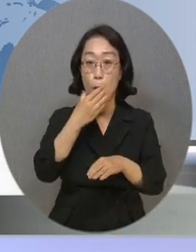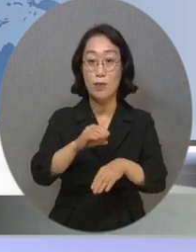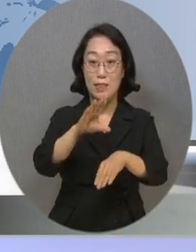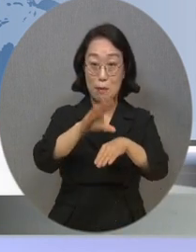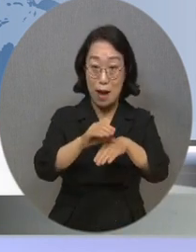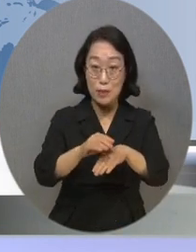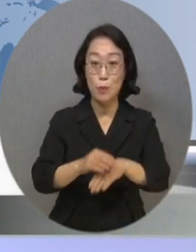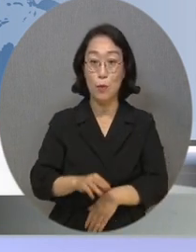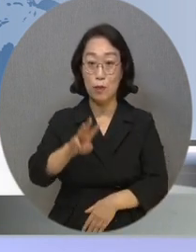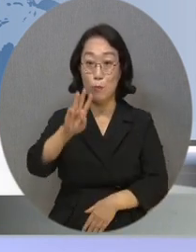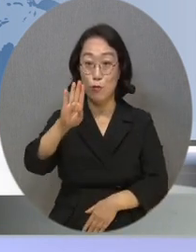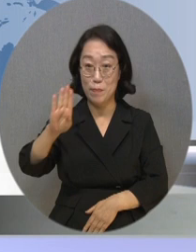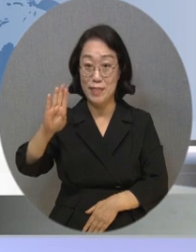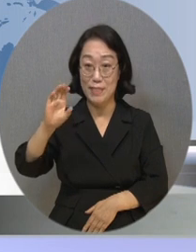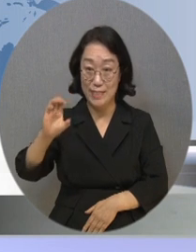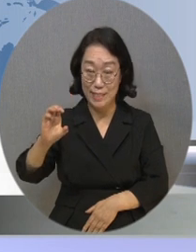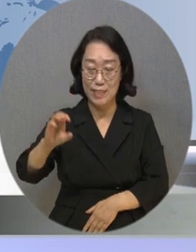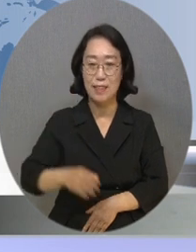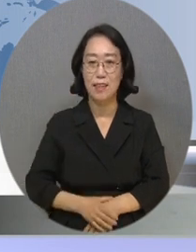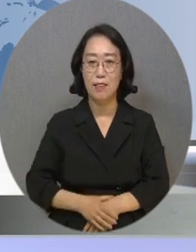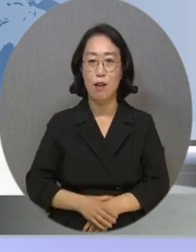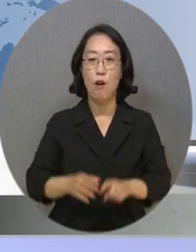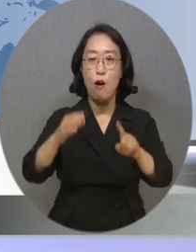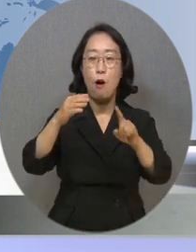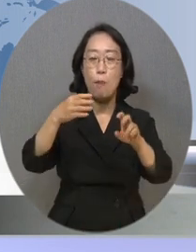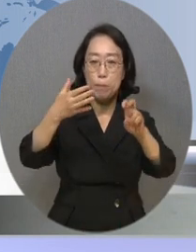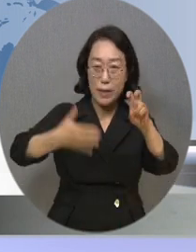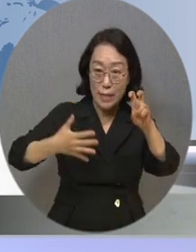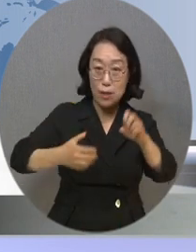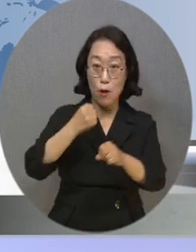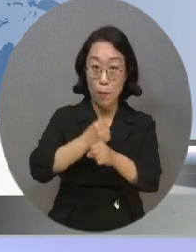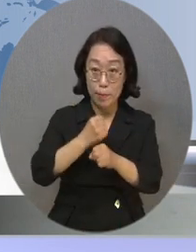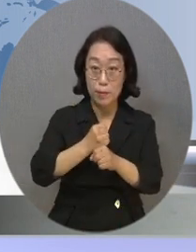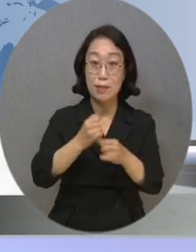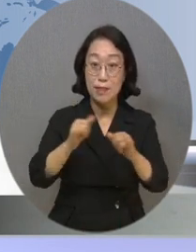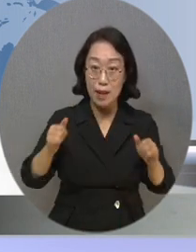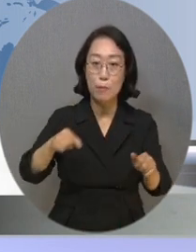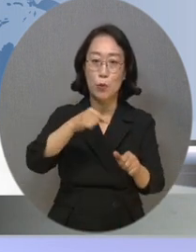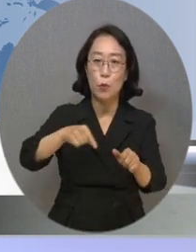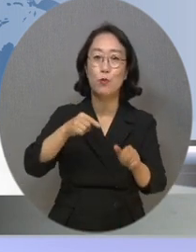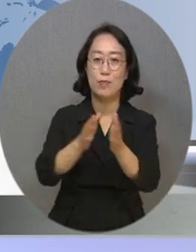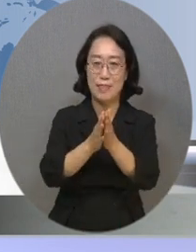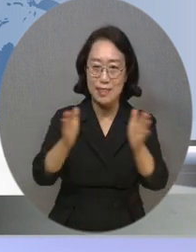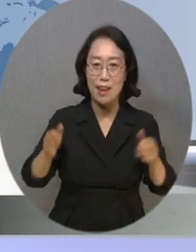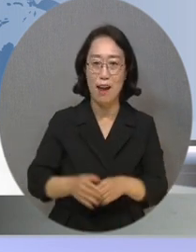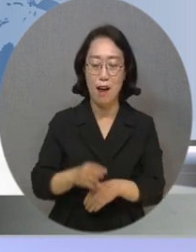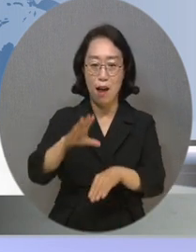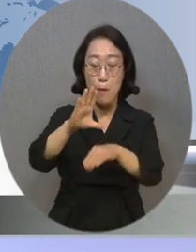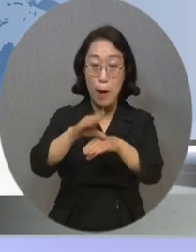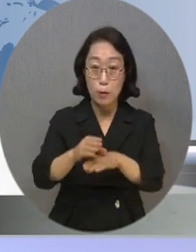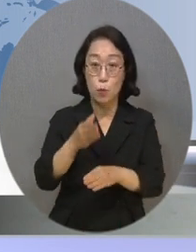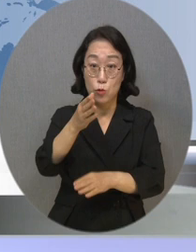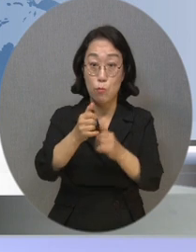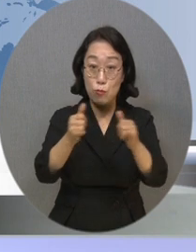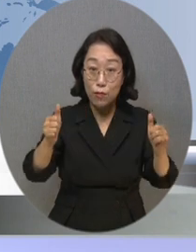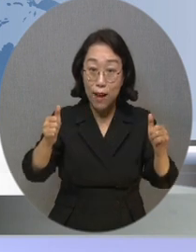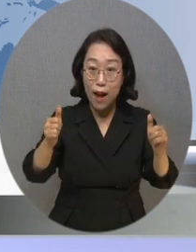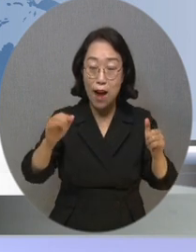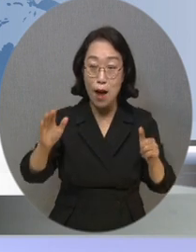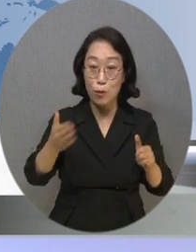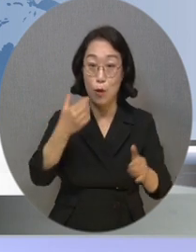복지TV의 장애인 미디어 크리에이터 양성 교육이 시작됐습니다. 방송 전문가의 꿈을 이루기 위해 첫 발을